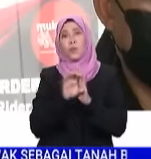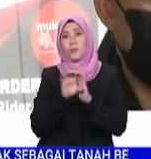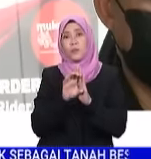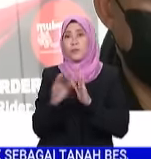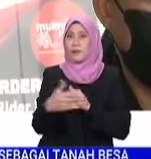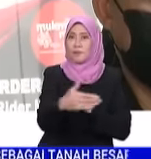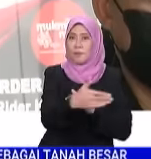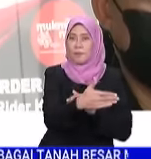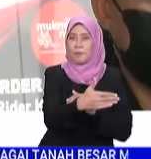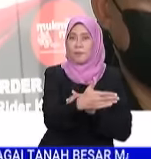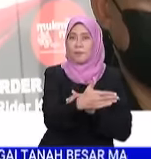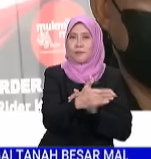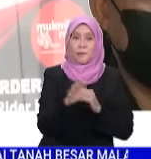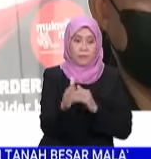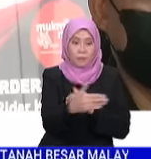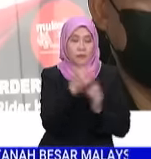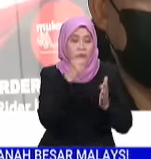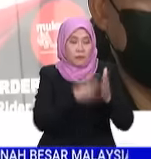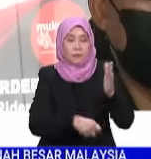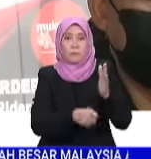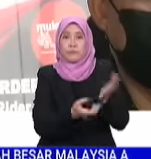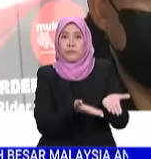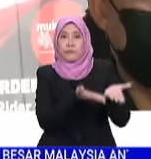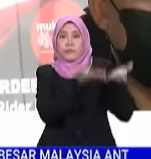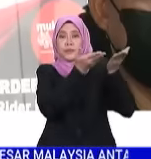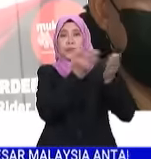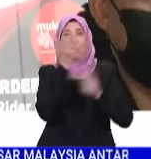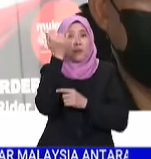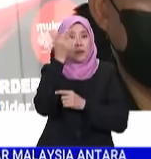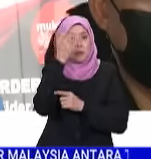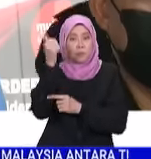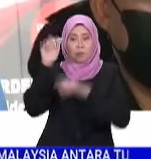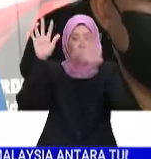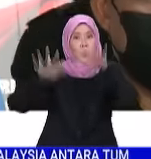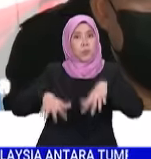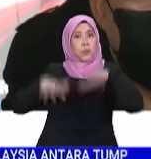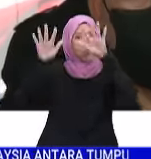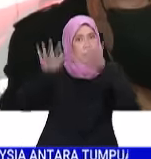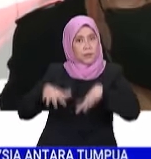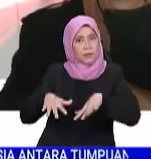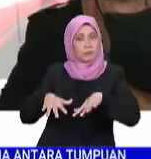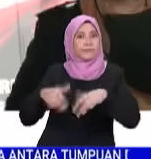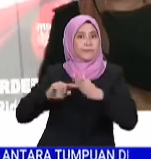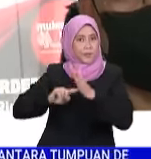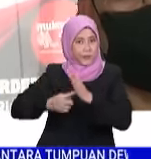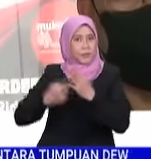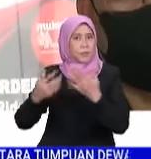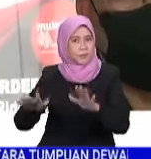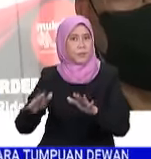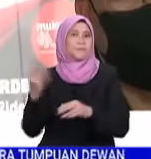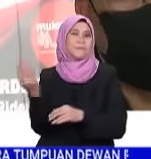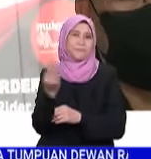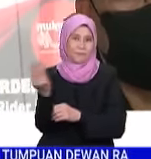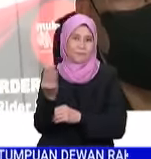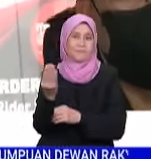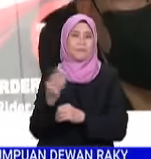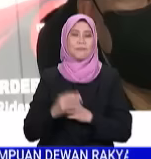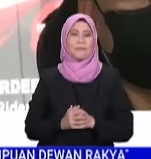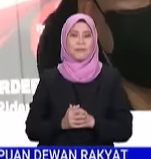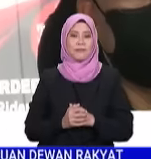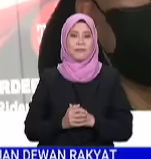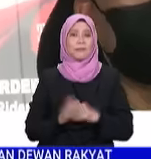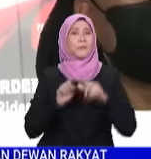ikan ikan semakin naik harga kerana musim tengkujuk sudah pun bermula itu perkara biasa tetapi kita